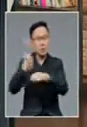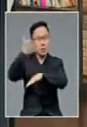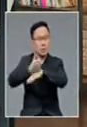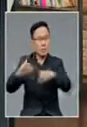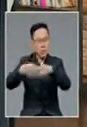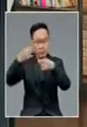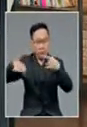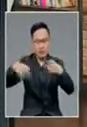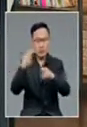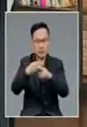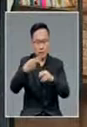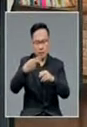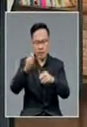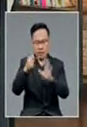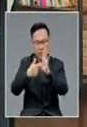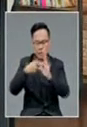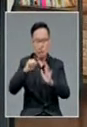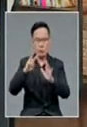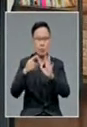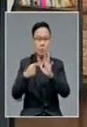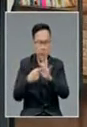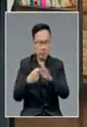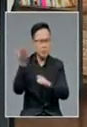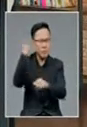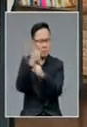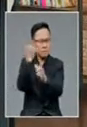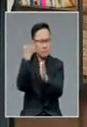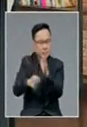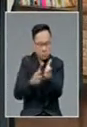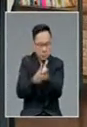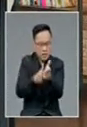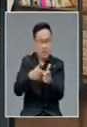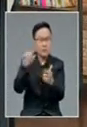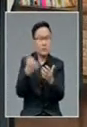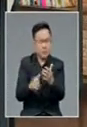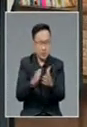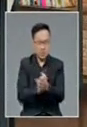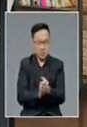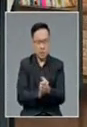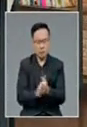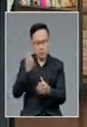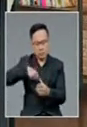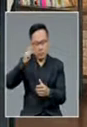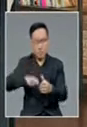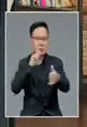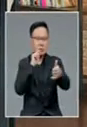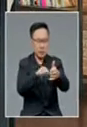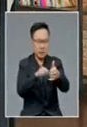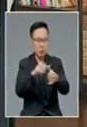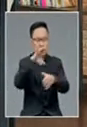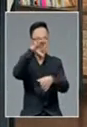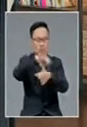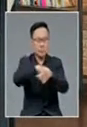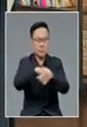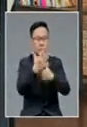านถูกตัดสินว่ามีความผิดคดีประพฤติผิดทางเพศแล้วก็ถูกจำคุกปี2557 ค ือถูกตัดสิทธิ์ทางการเมืองด้วย5ปี